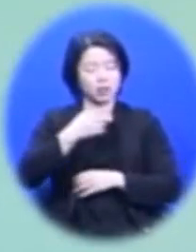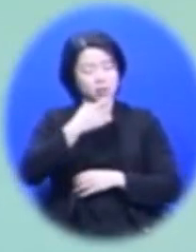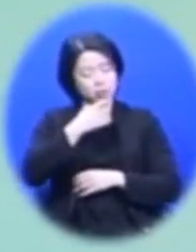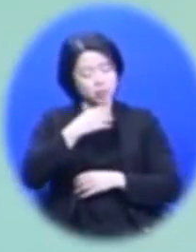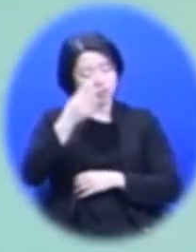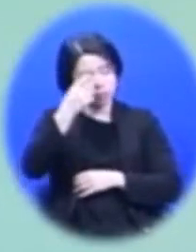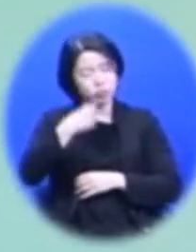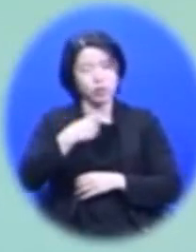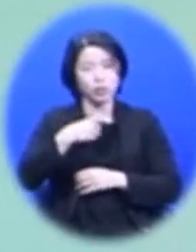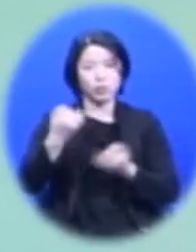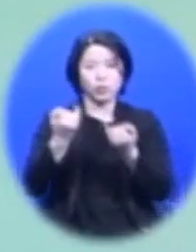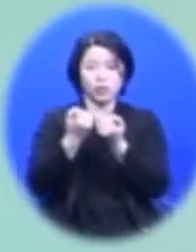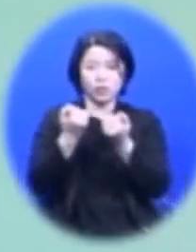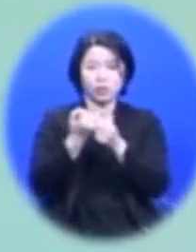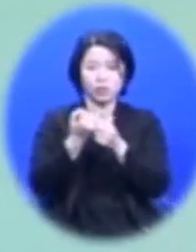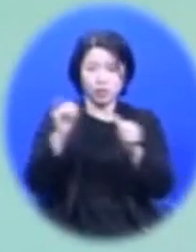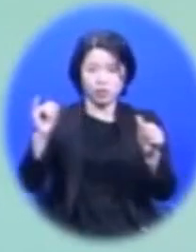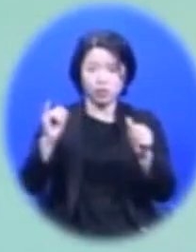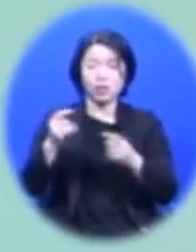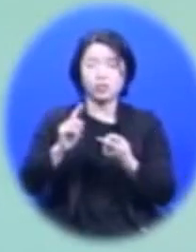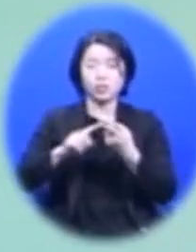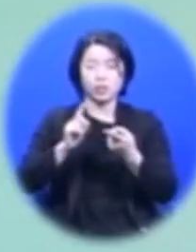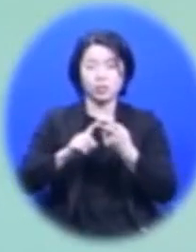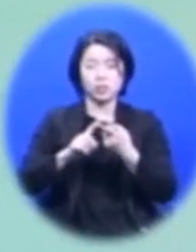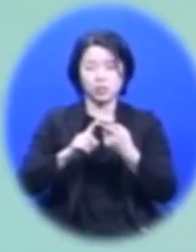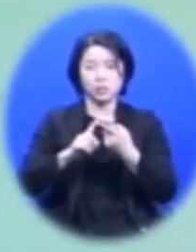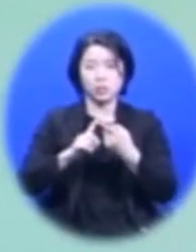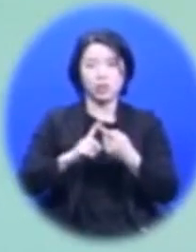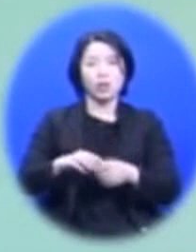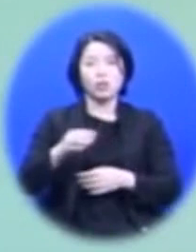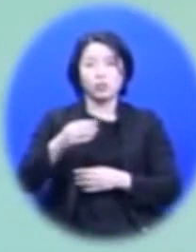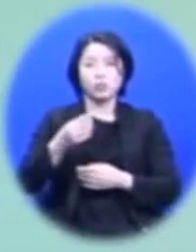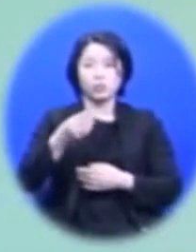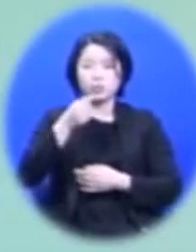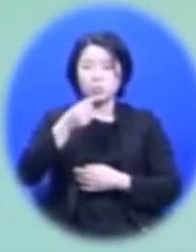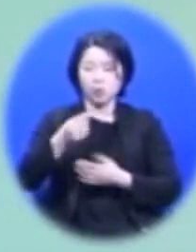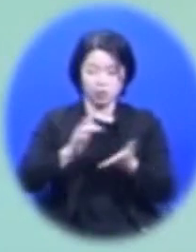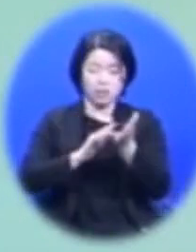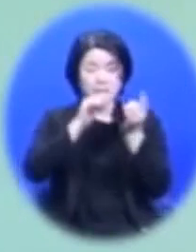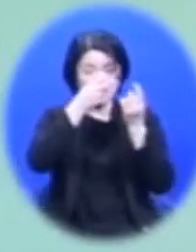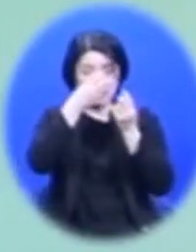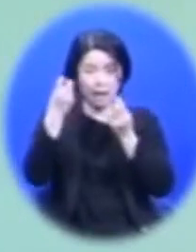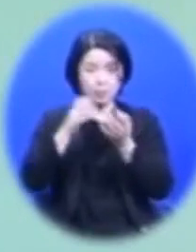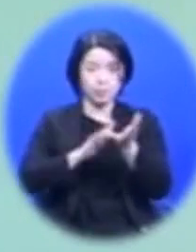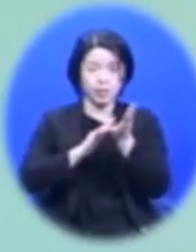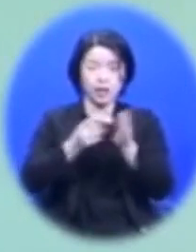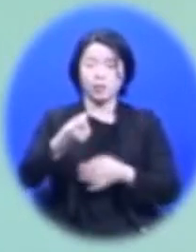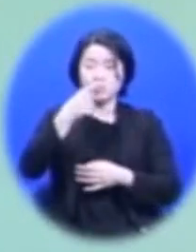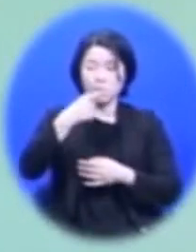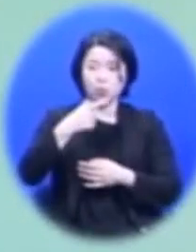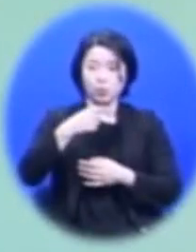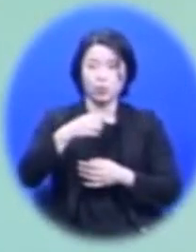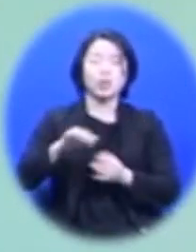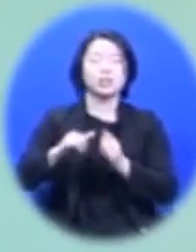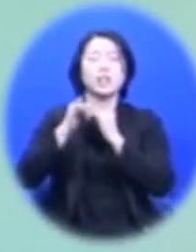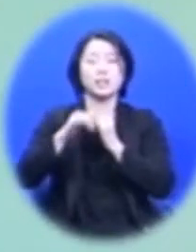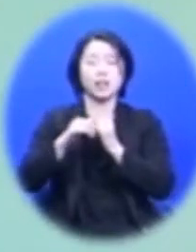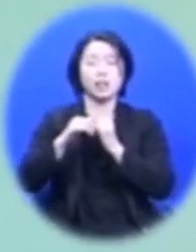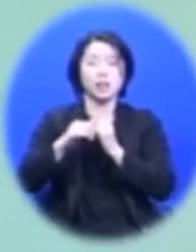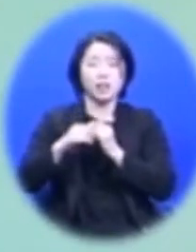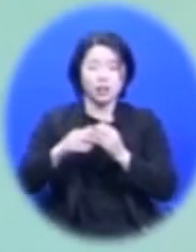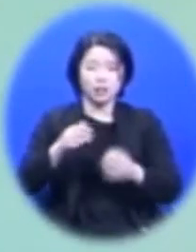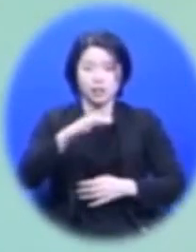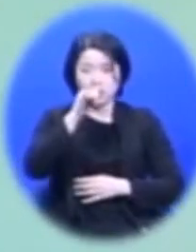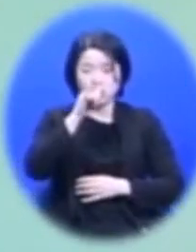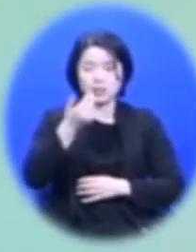때문에 그래서 수면제를 먹고 음독 자살을 했는데 다행히 일찍 발견이 되어서 그냥